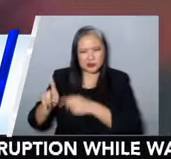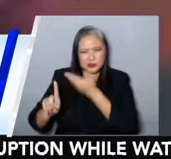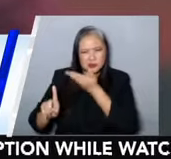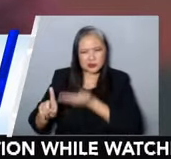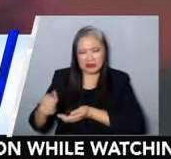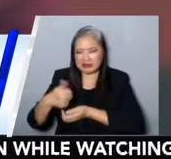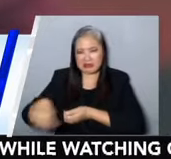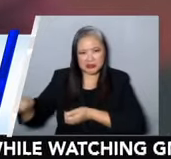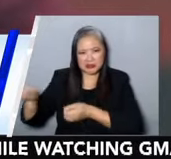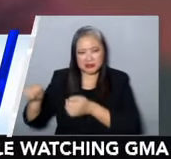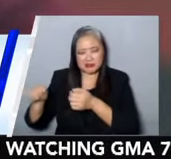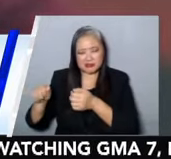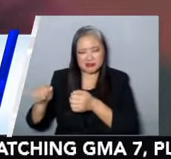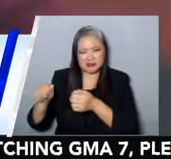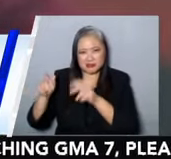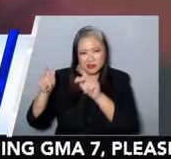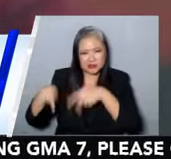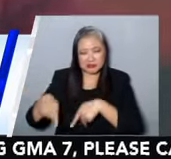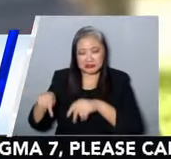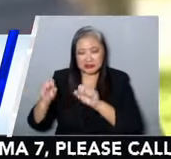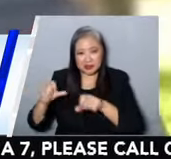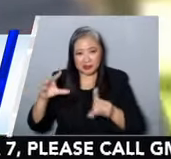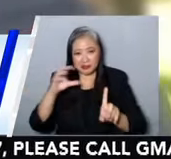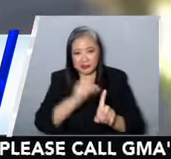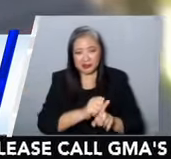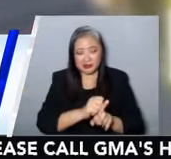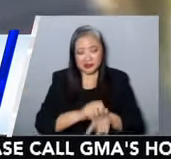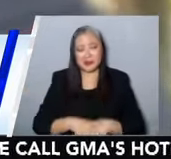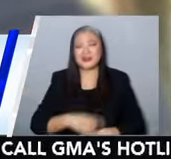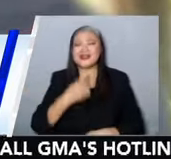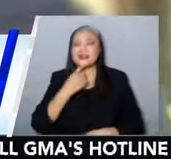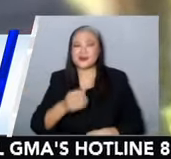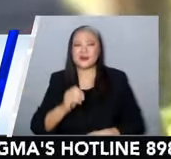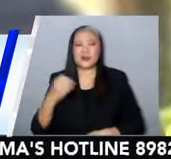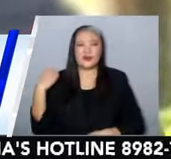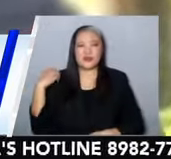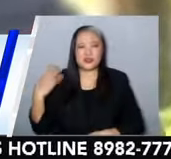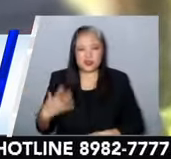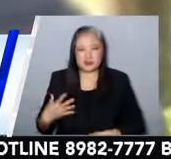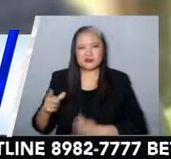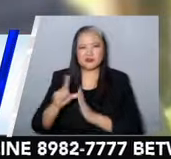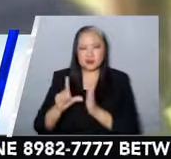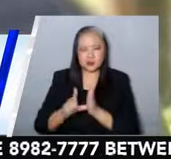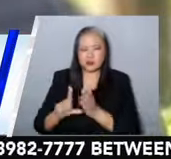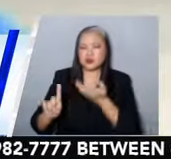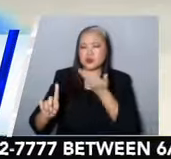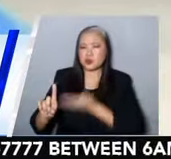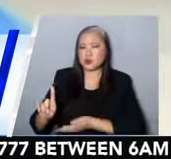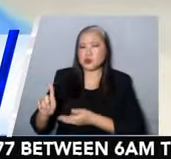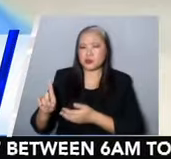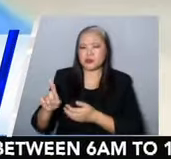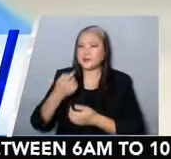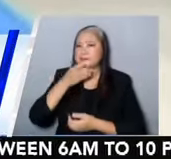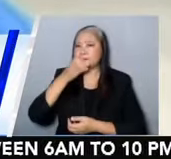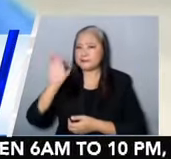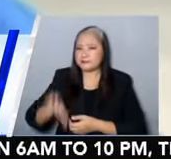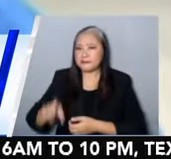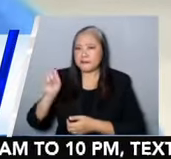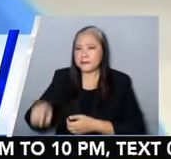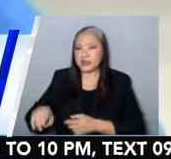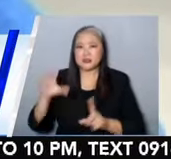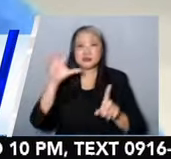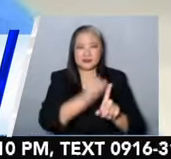arrest to officer of the law. Mm-hmm. You are hereby commanded to arrest a certain Pastor Kibuloy. Mm-hmm.